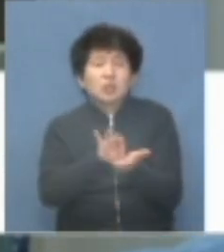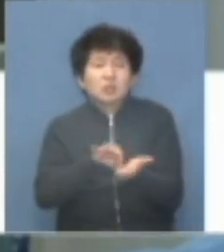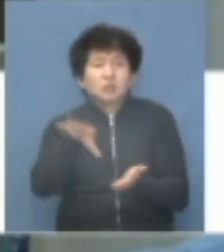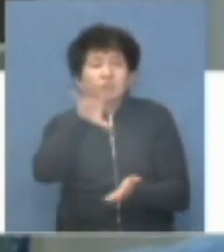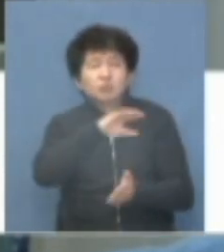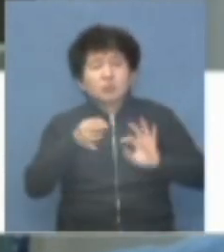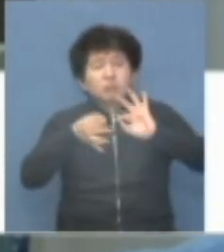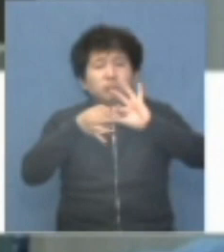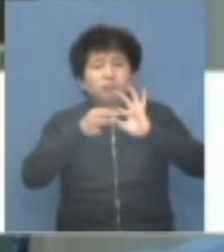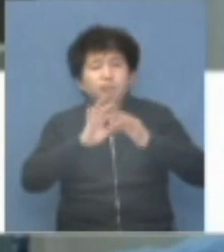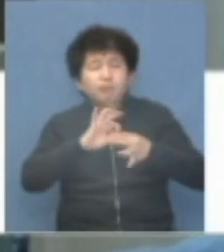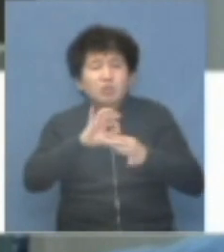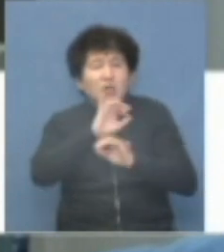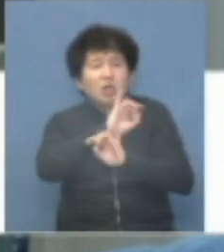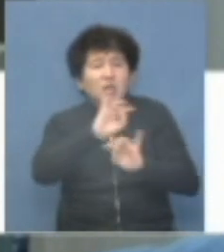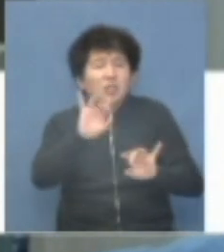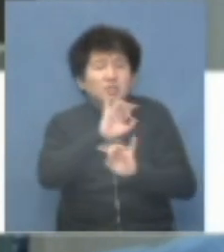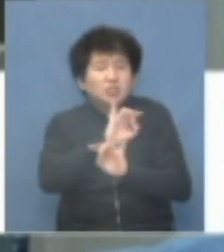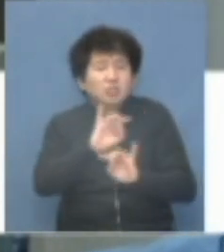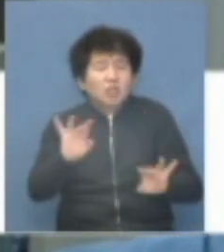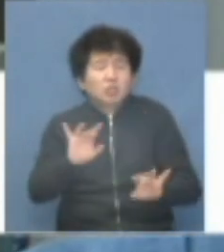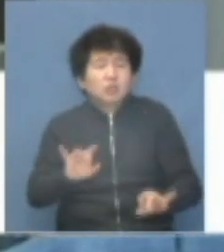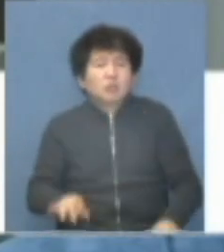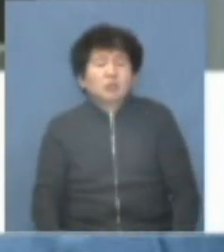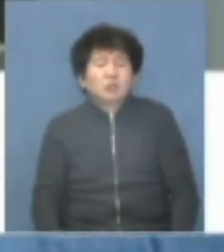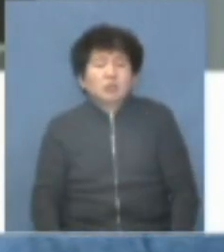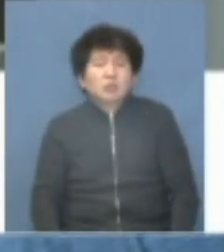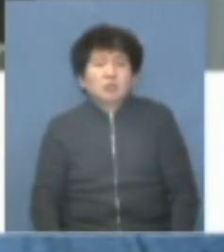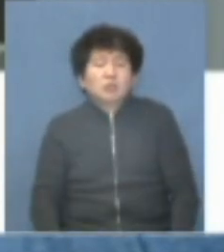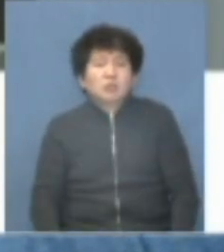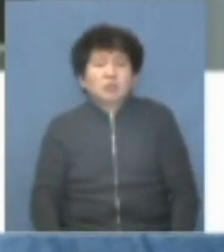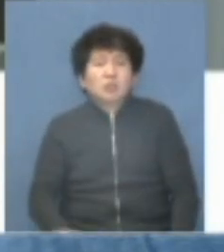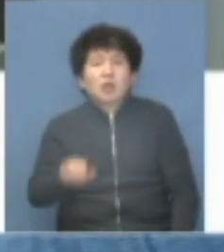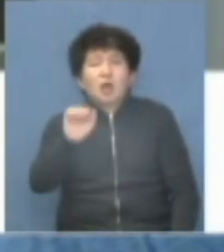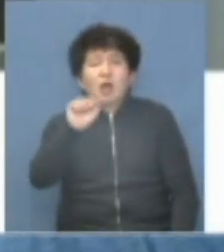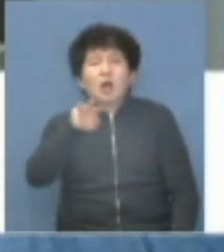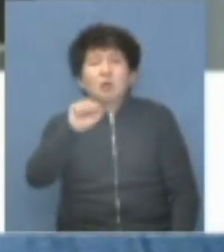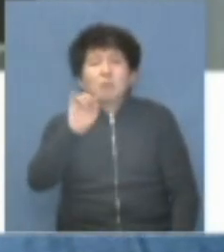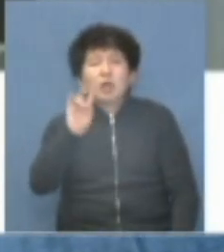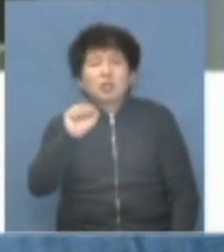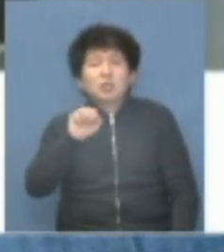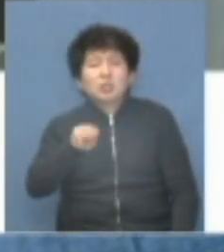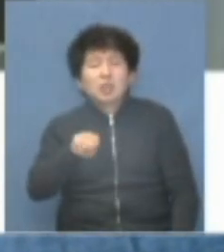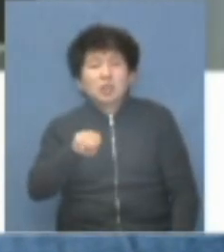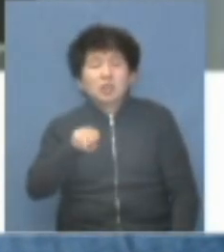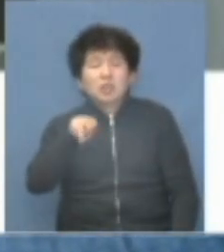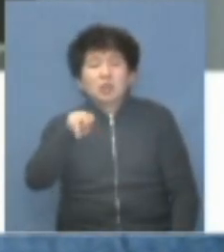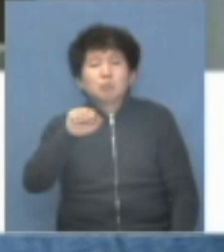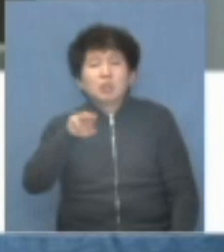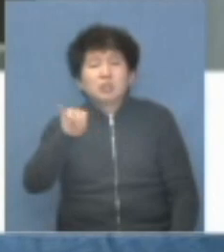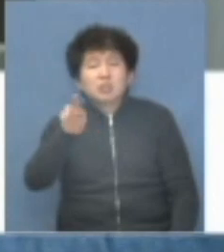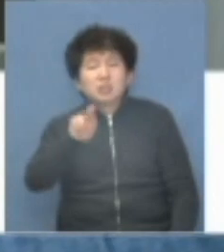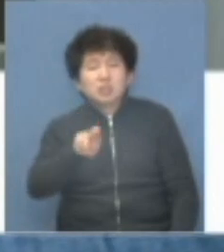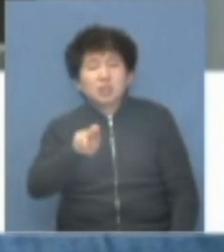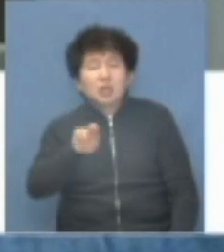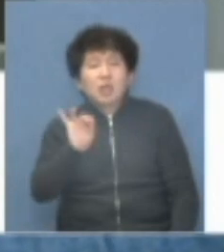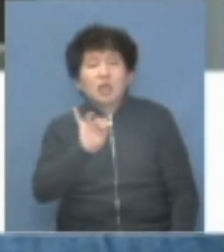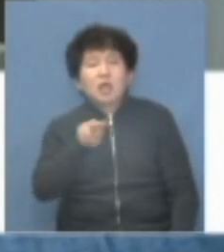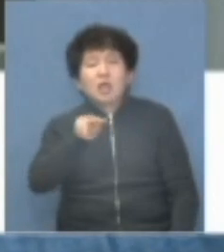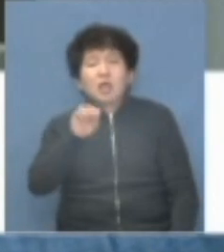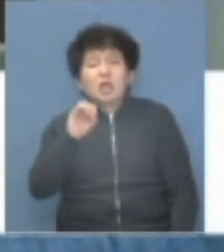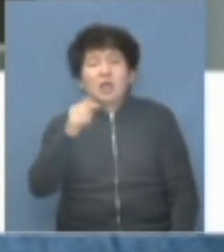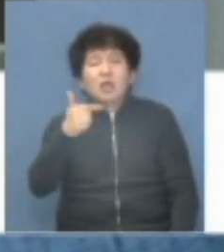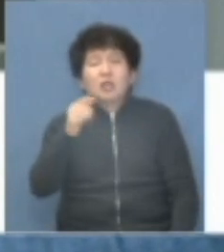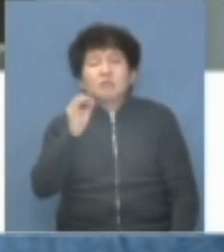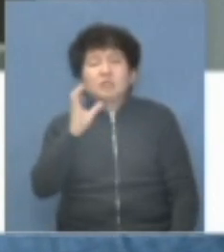жатыр. Сондықтан осы ұйымдастырып жатқан Аманат партиясына және де орталыққа, лингвистикалық орталыққа